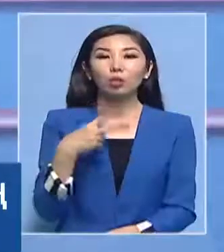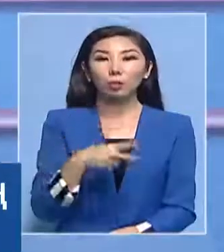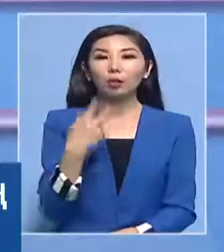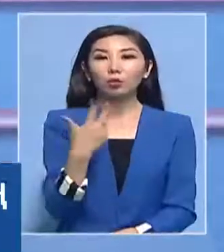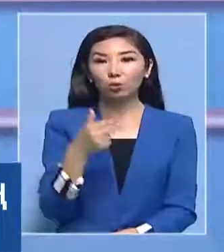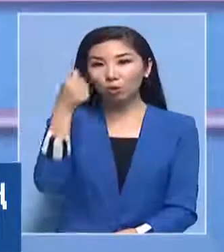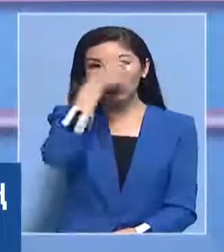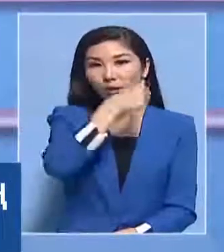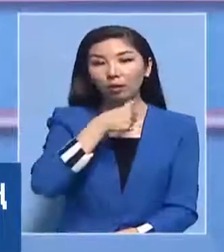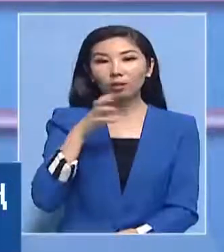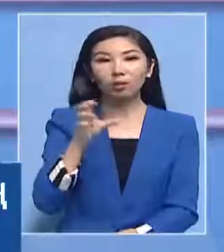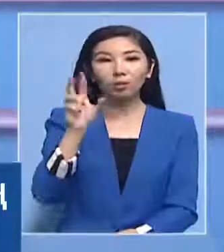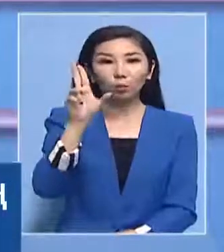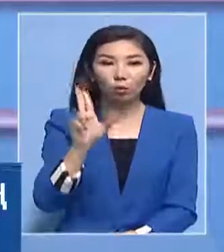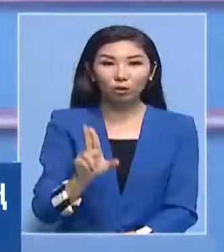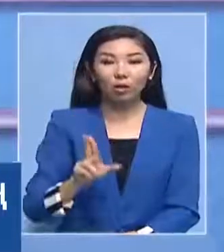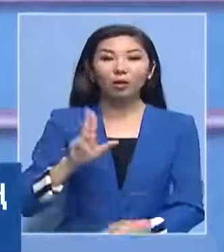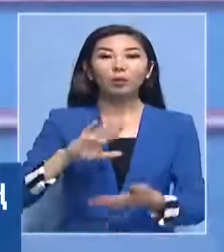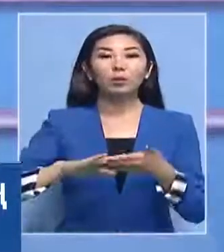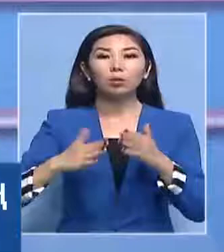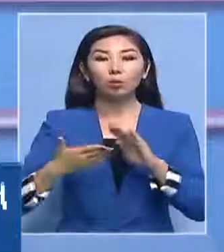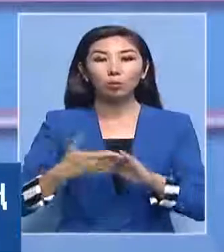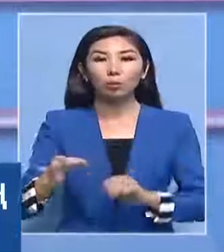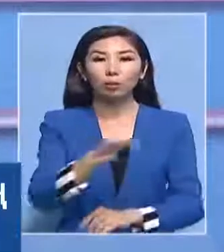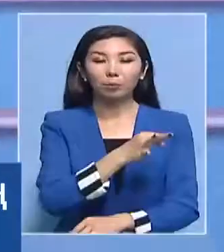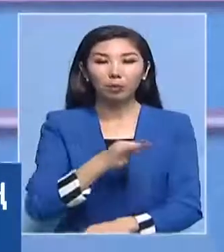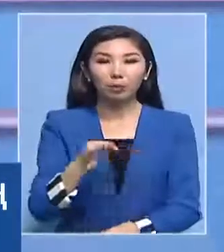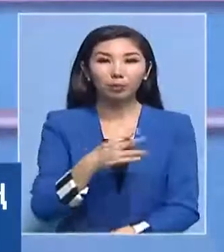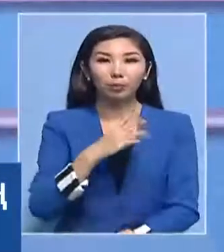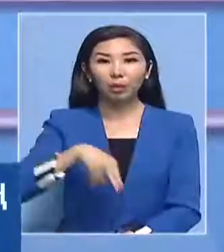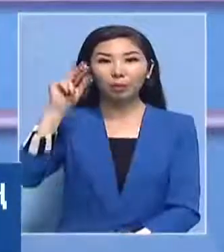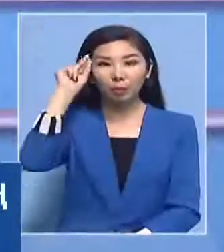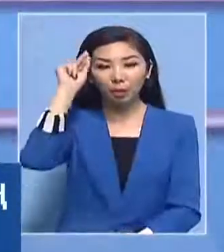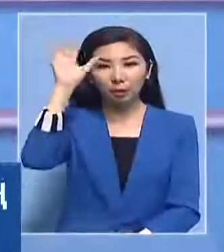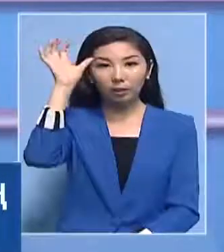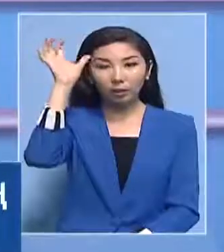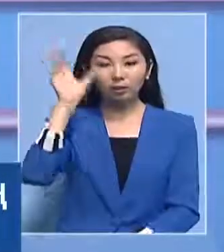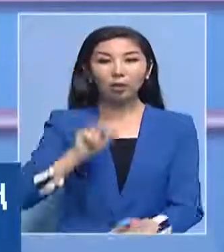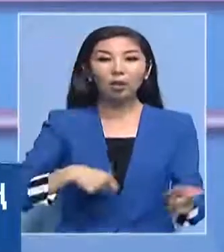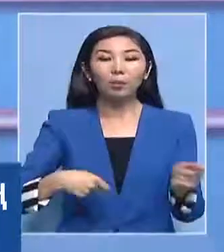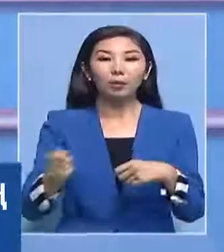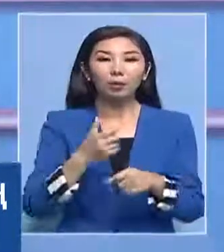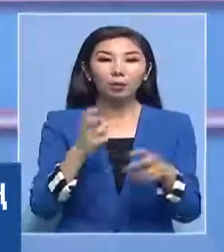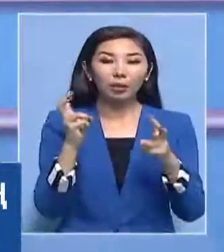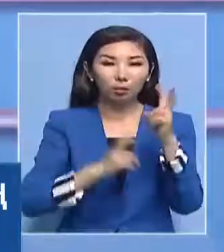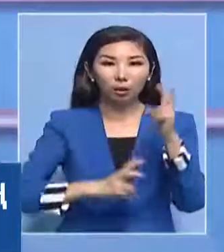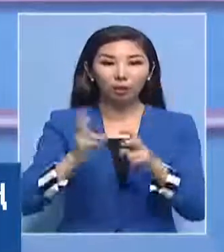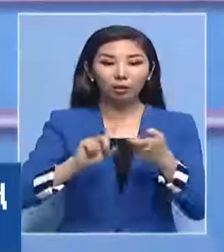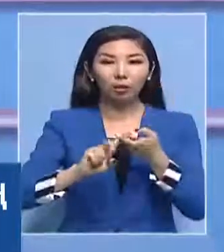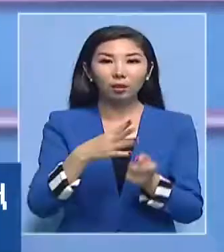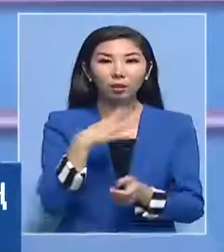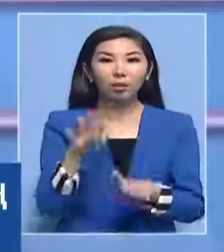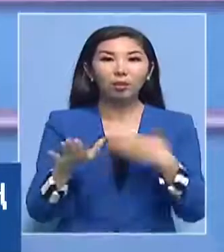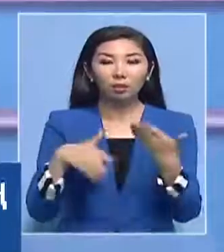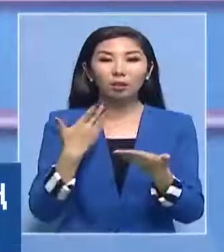2021-2023 жылдарға арналған әлеуметтік әріптестік туралы облыстық білім басқармасымен және кәсіподақ арасындағы екі жақты